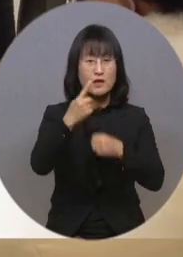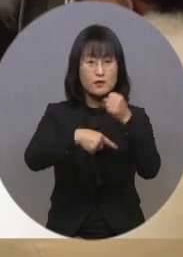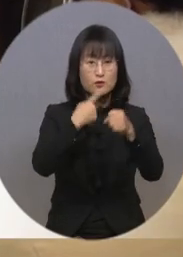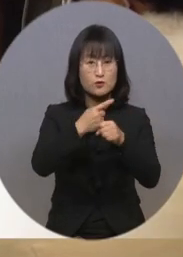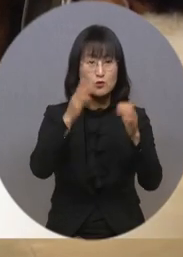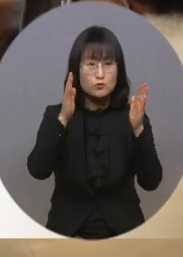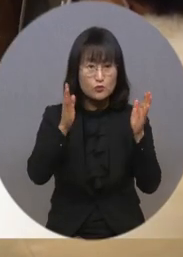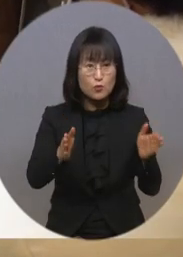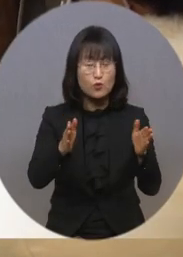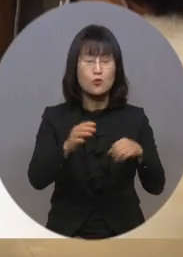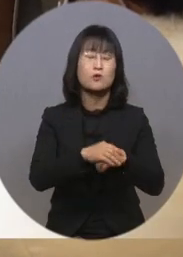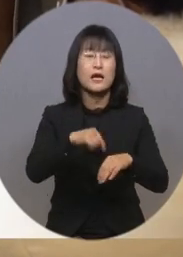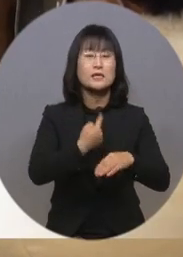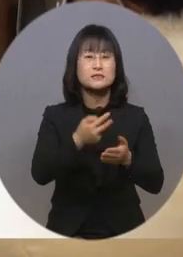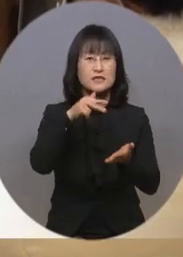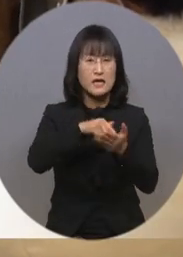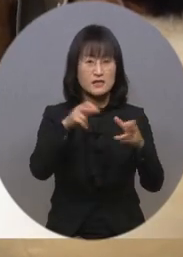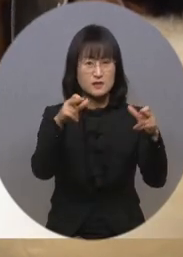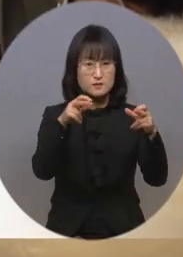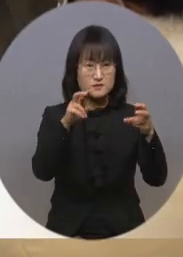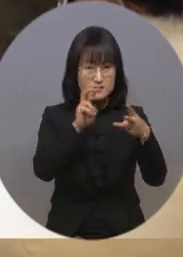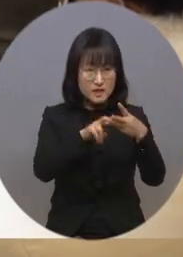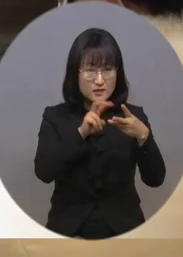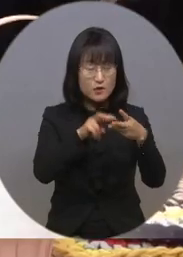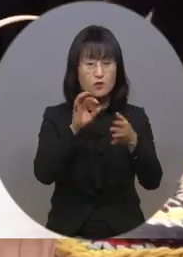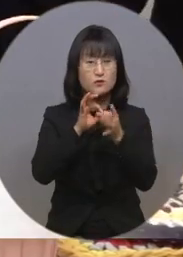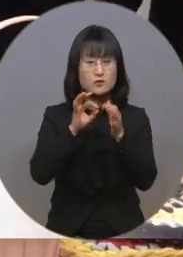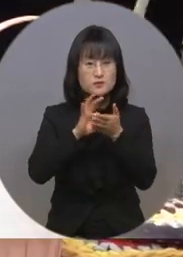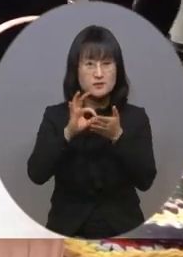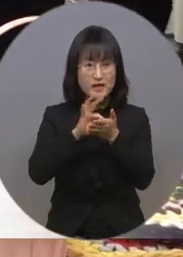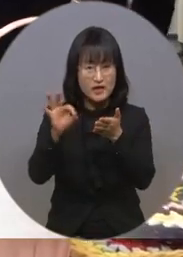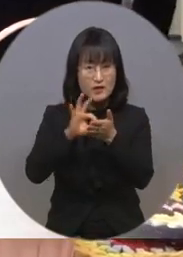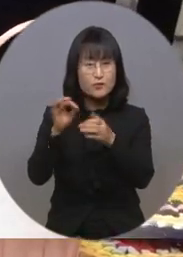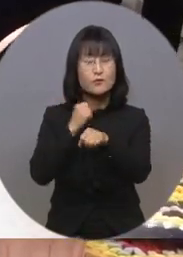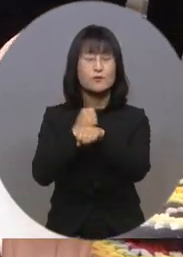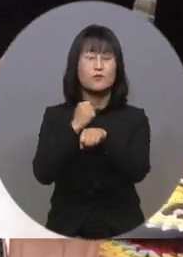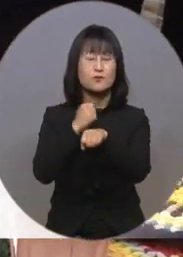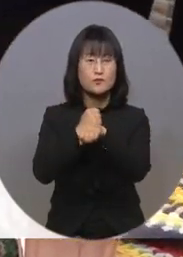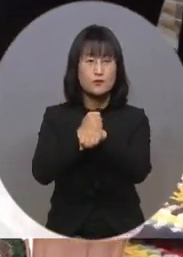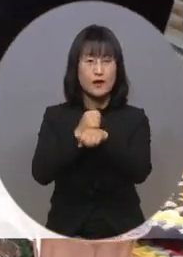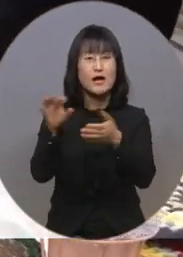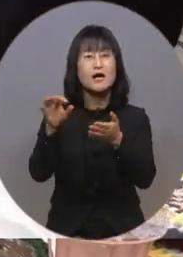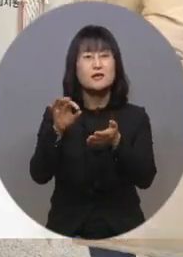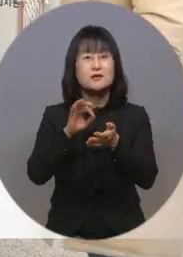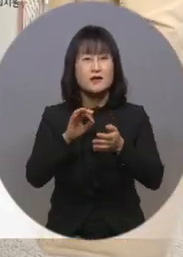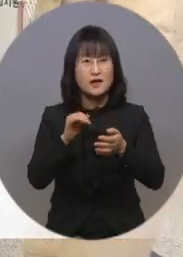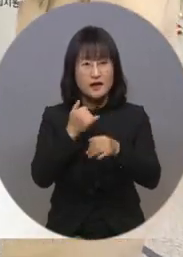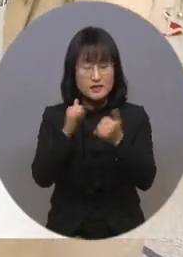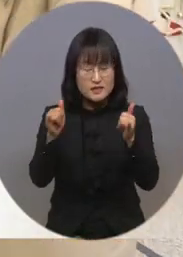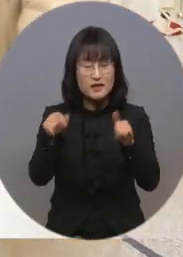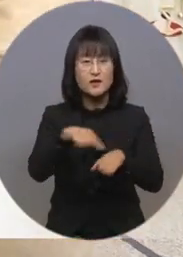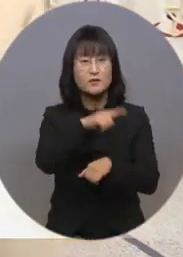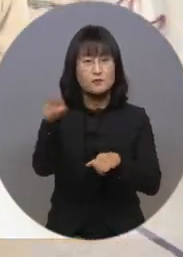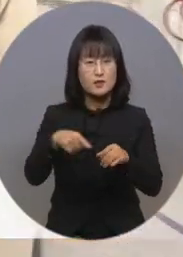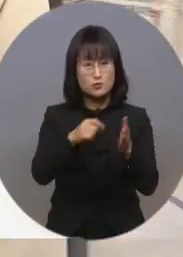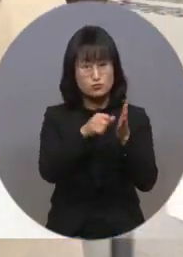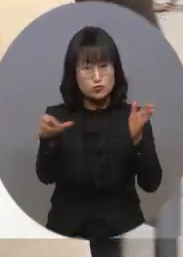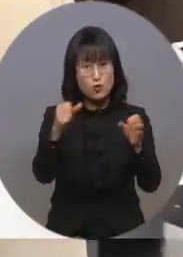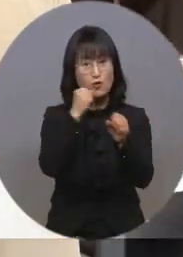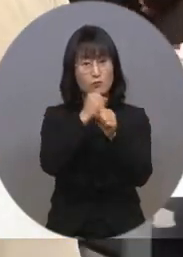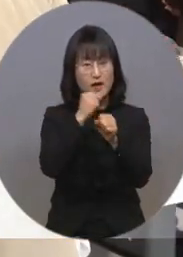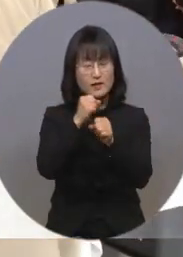지적장애인 자립지원센터를 이용한 이용자들이 만든 작품 전시와 판매가 이루어졌습니다.